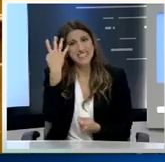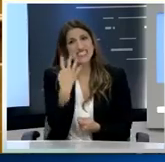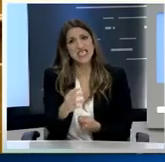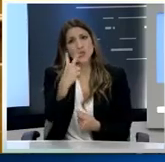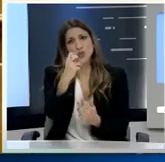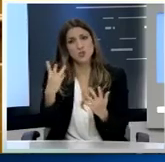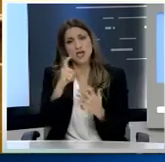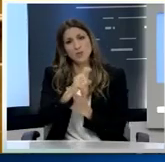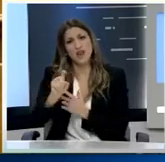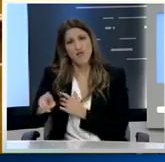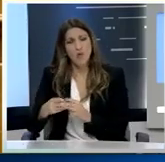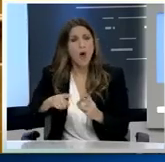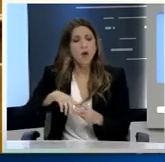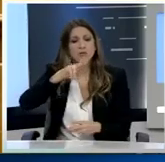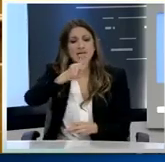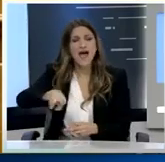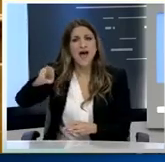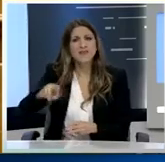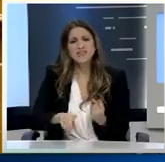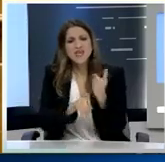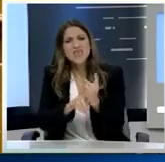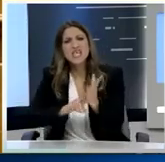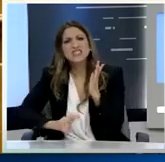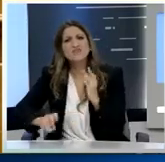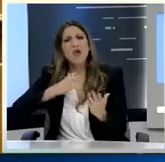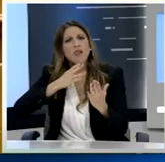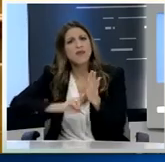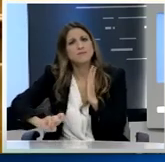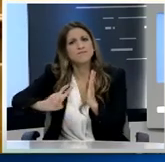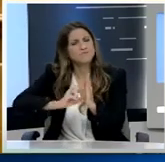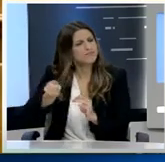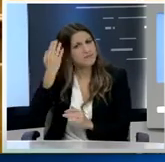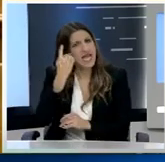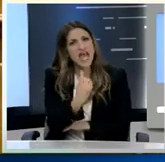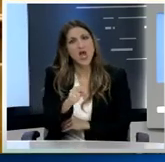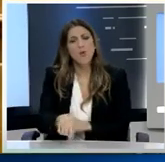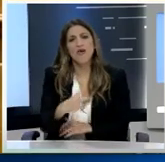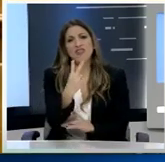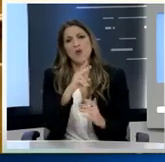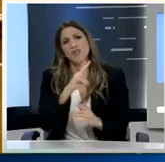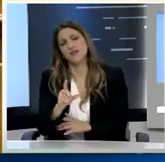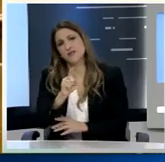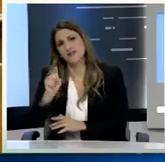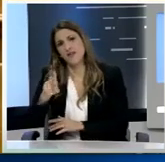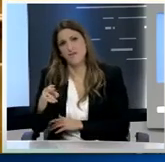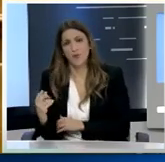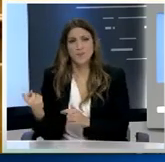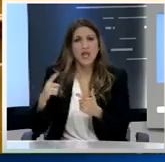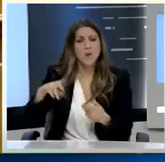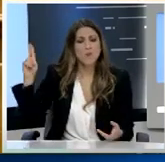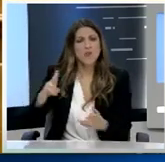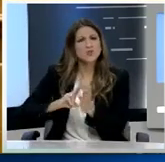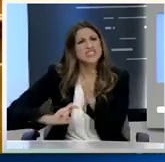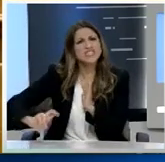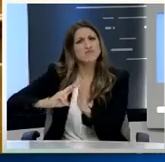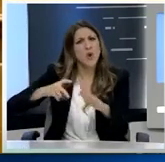εκατομμύρια ευρώ. Σταδιακή κατάργηση της ειδικής εισφοράς αλληλεγγύης. Κόστος 1,2 δισεκατομμύρια ευρώ. Μείωση